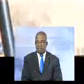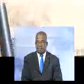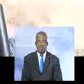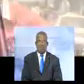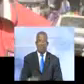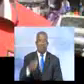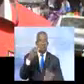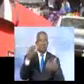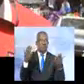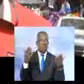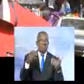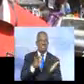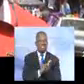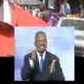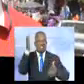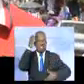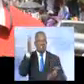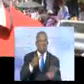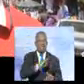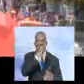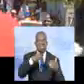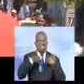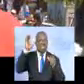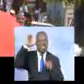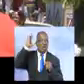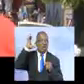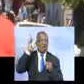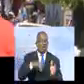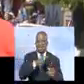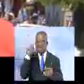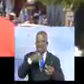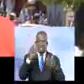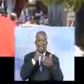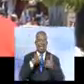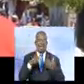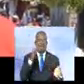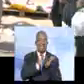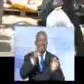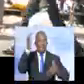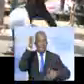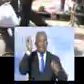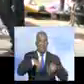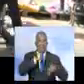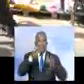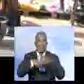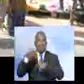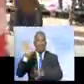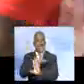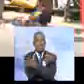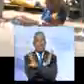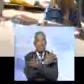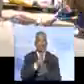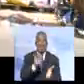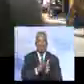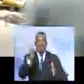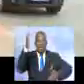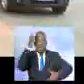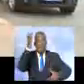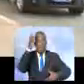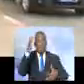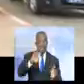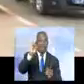Je connais même pas. J'avais l'un de mes cousins qui avait ça. Il souffrait beaucoup. Il ne pouvait pas sortir, il ne pouvait pas venir parmi ses camarades. L'épilepsie. Plus de 50 millions